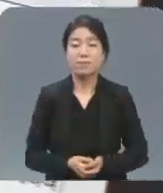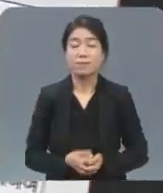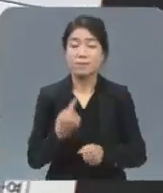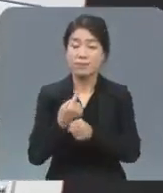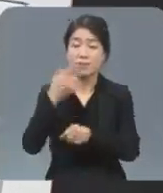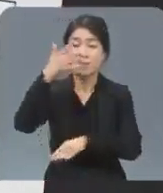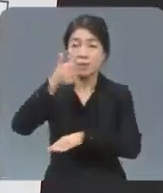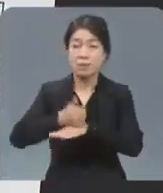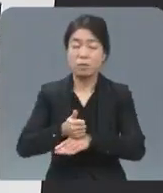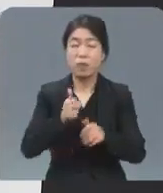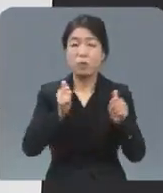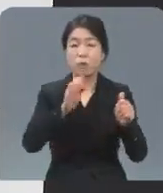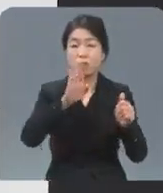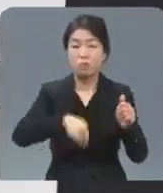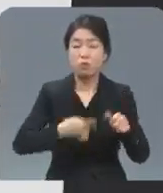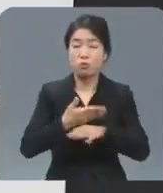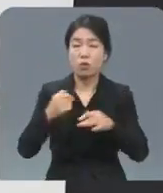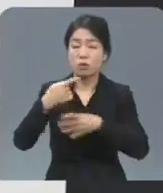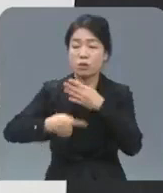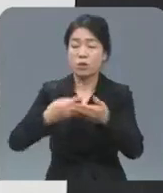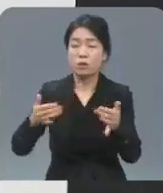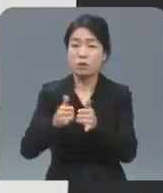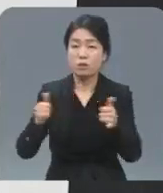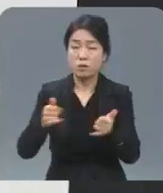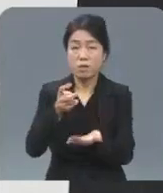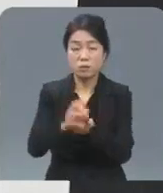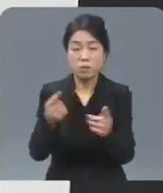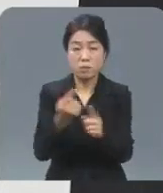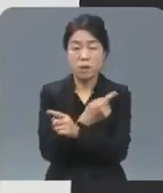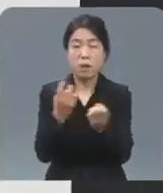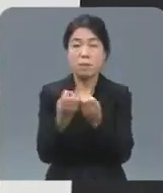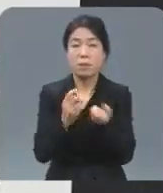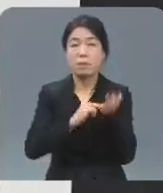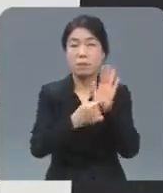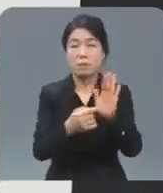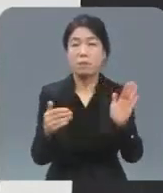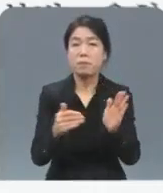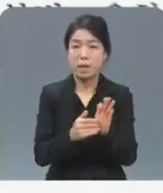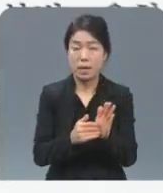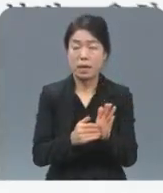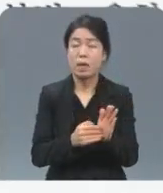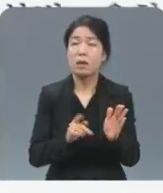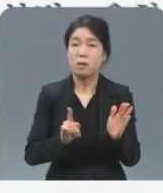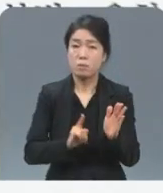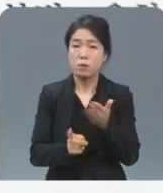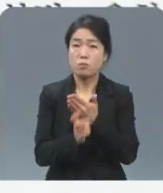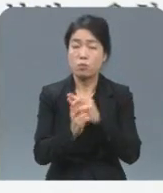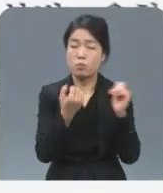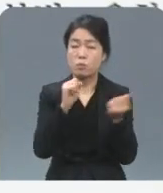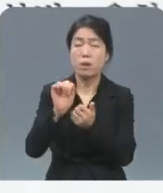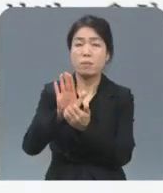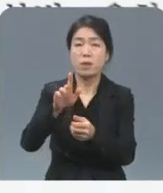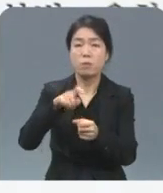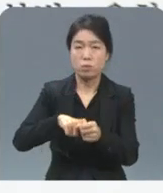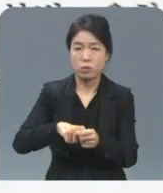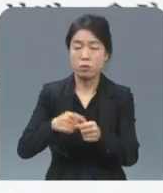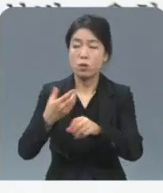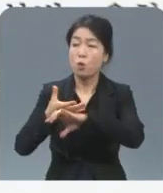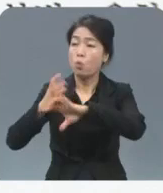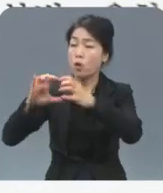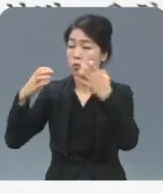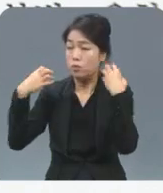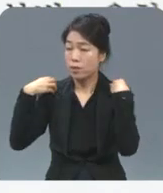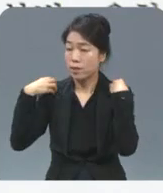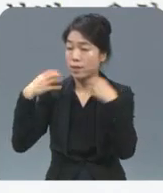지난해 말 법무부는 외국인 계절 근로자 제도 개선 방안을 발표했습니다. 무단 이탈을 막기 위해 외국